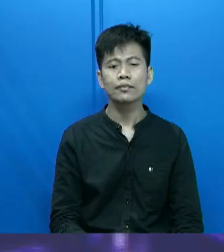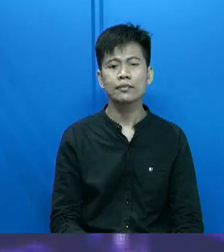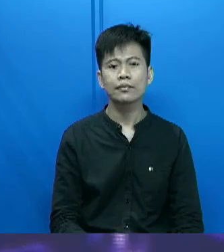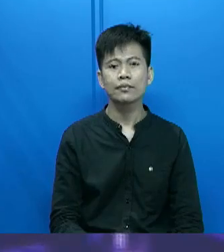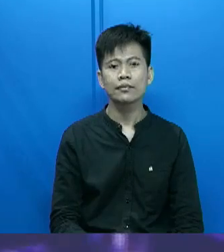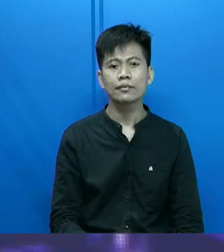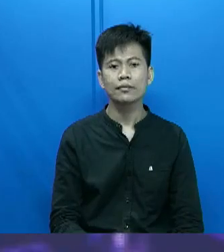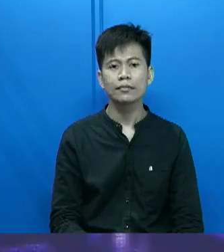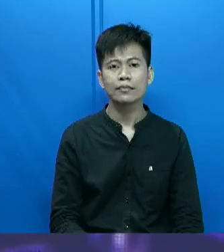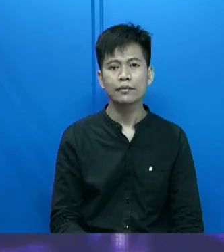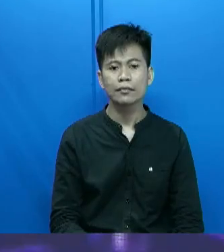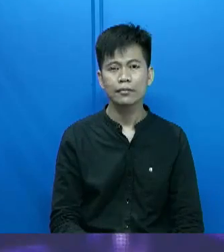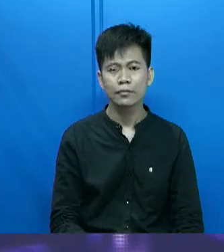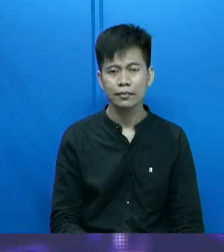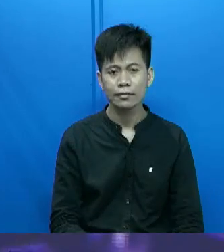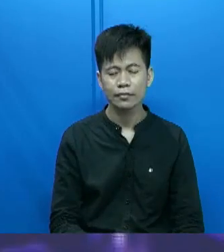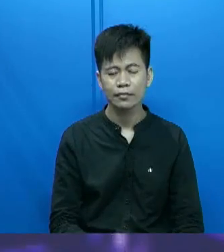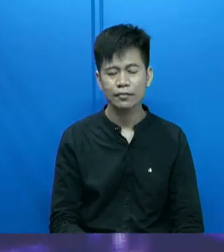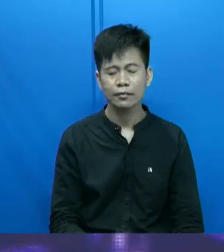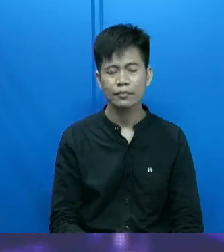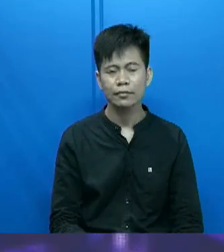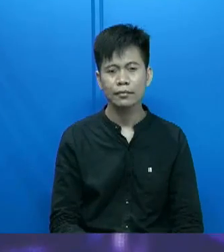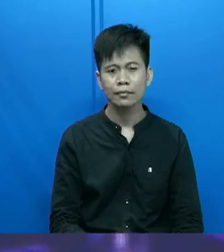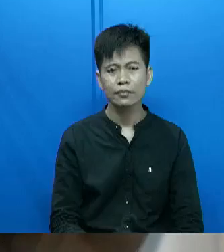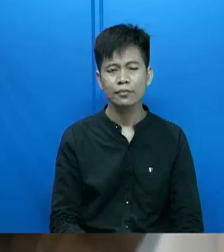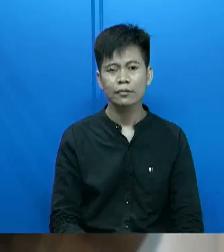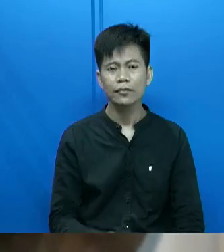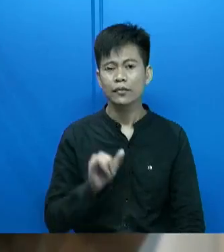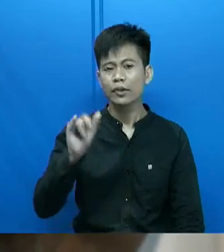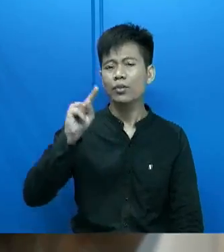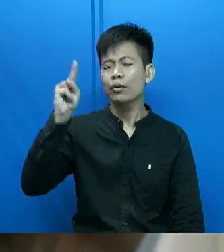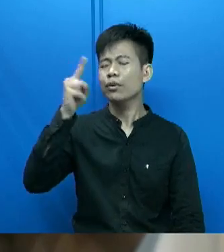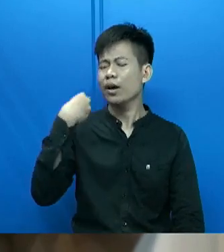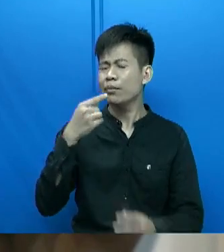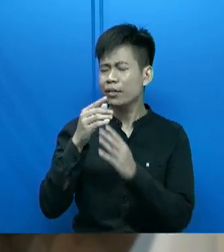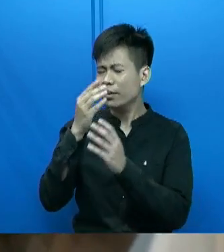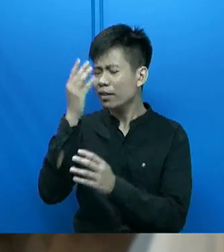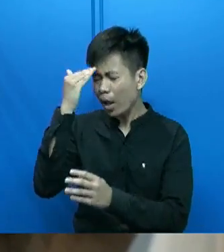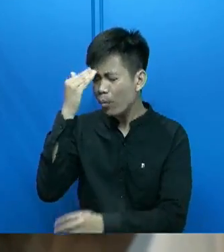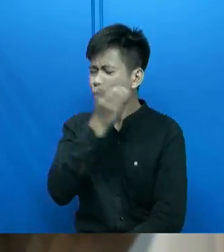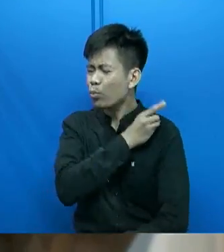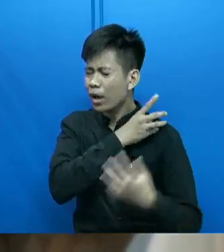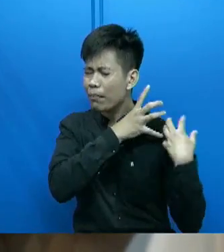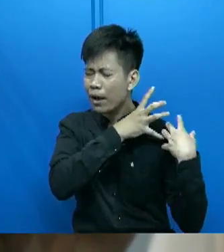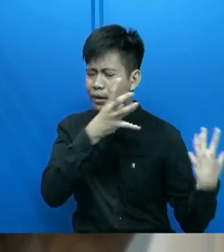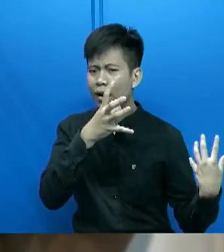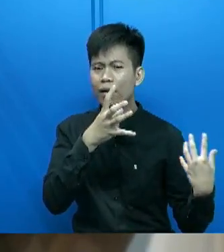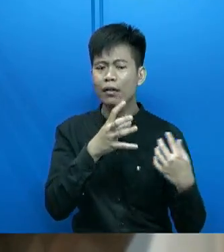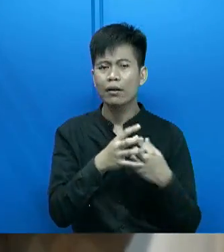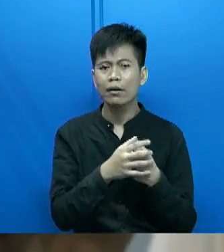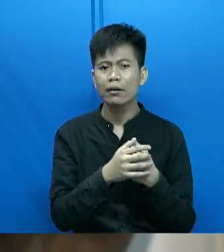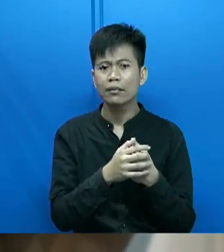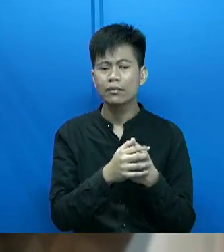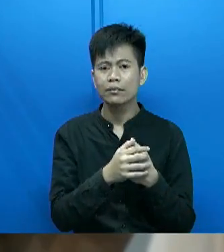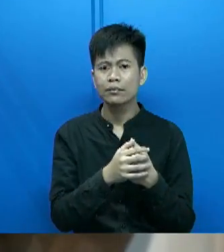Allah, syahidna rahmatka wasi'a. Ya Allah, kami mengakui dosa kami banyak, maksiat kami